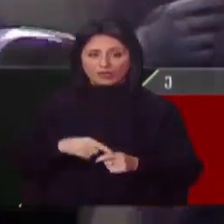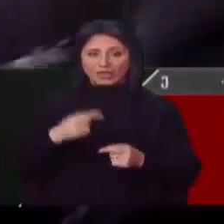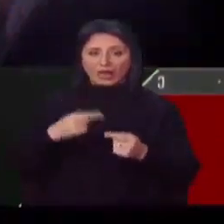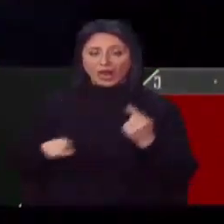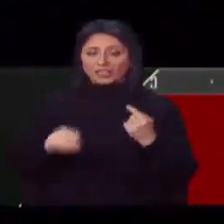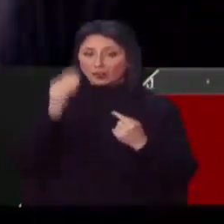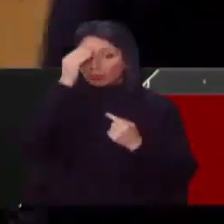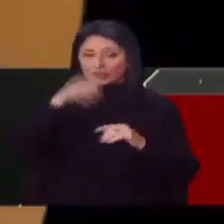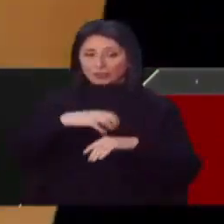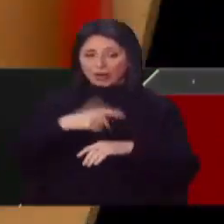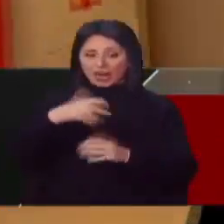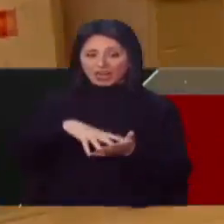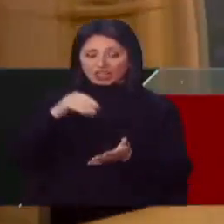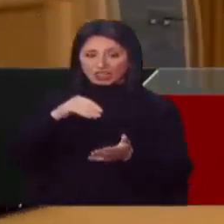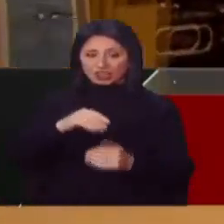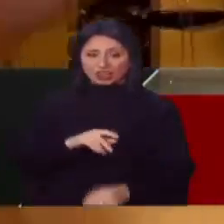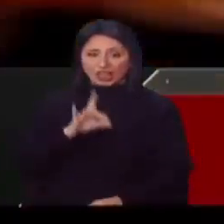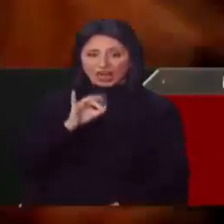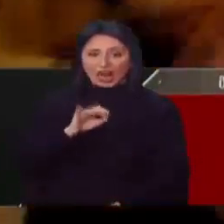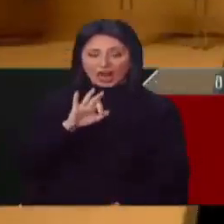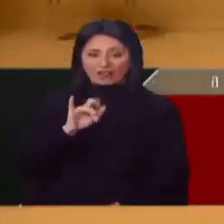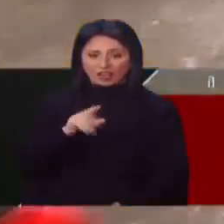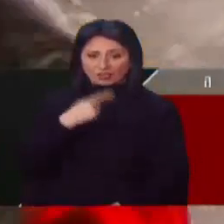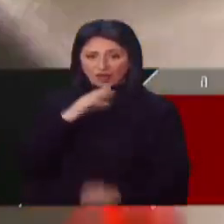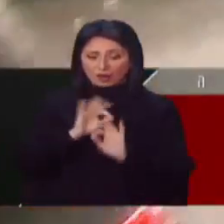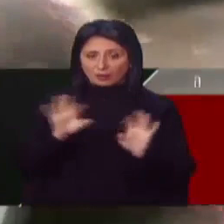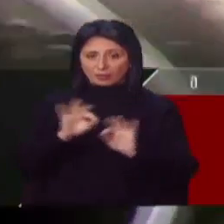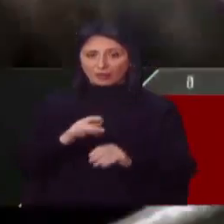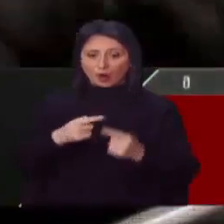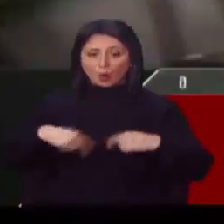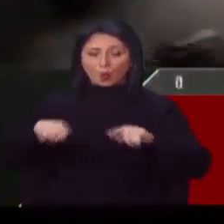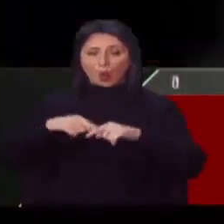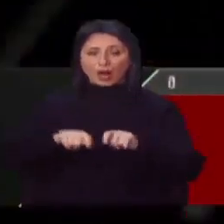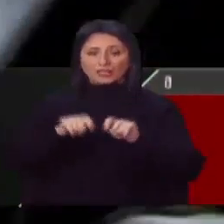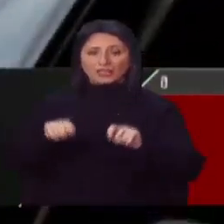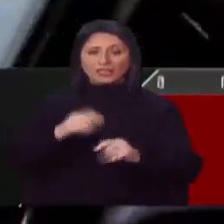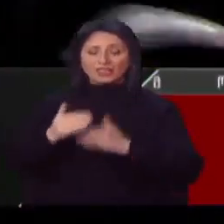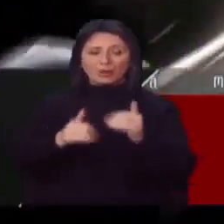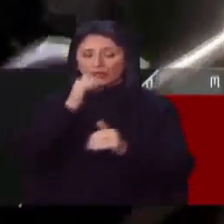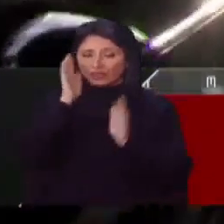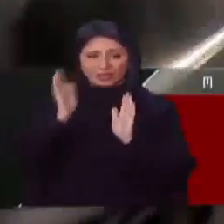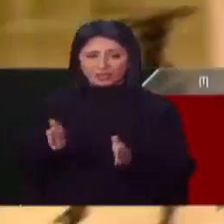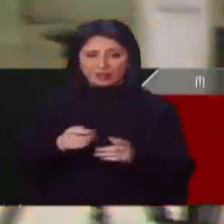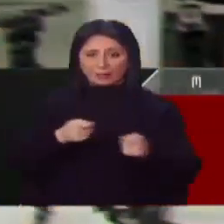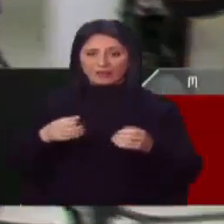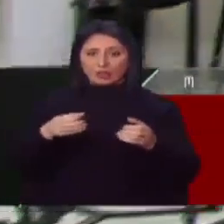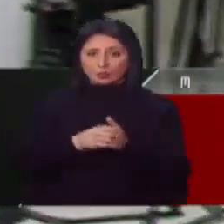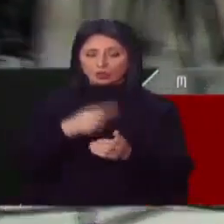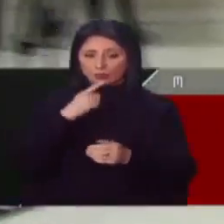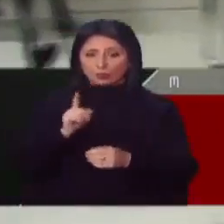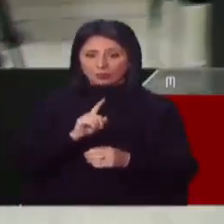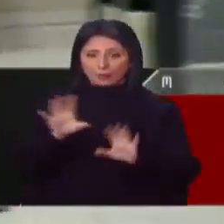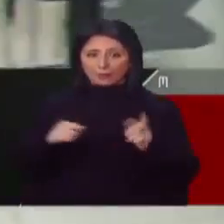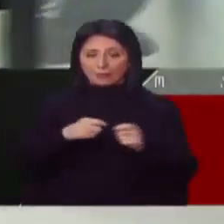განსხვავებული პოზიცია აქვს პარტია გირჩის ლიდერ სანდრო რაქუაშვილს. მისი განმარტებით კოალიციების შექმნა წარმატებული ვერ იქნება. მართველ გუნჩი კი ამბობენ,